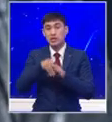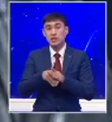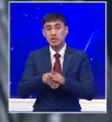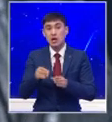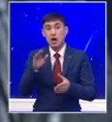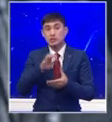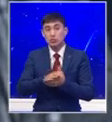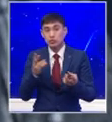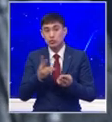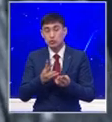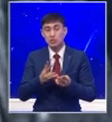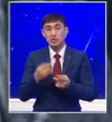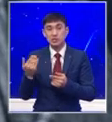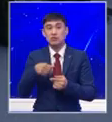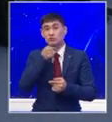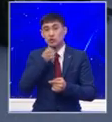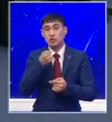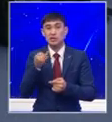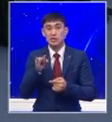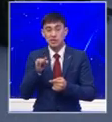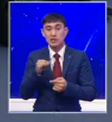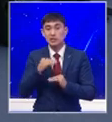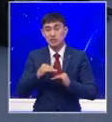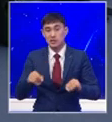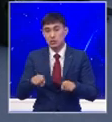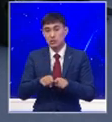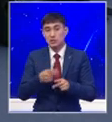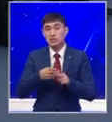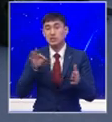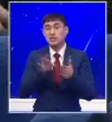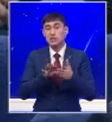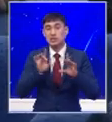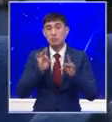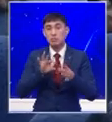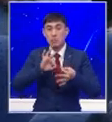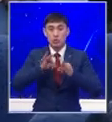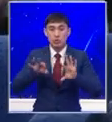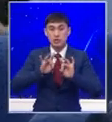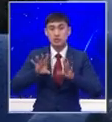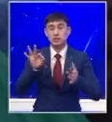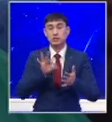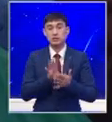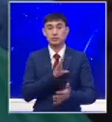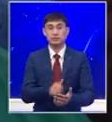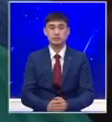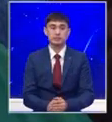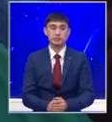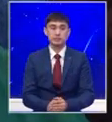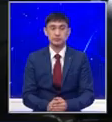требует ознакомления не только со стороны взрослых, но и их детей. С этой целью были даны подробные разъяснения.